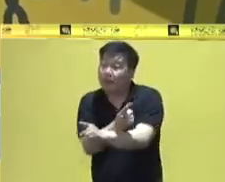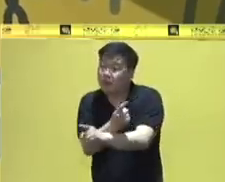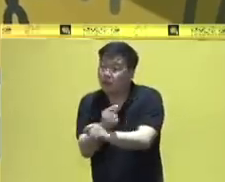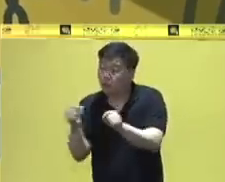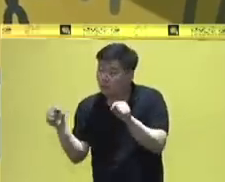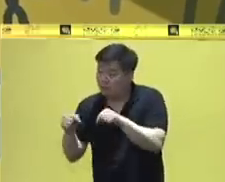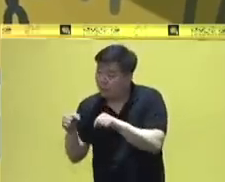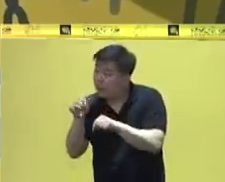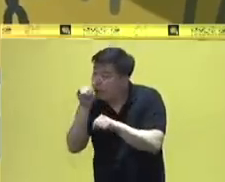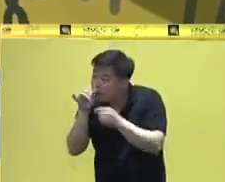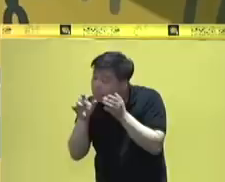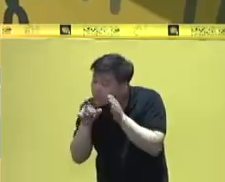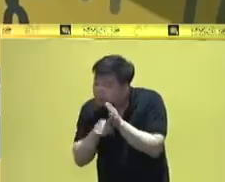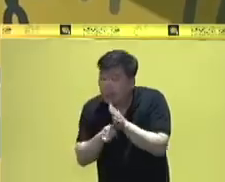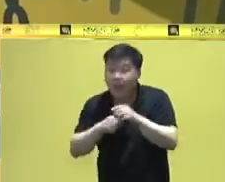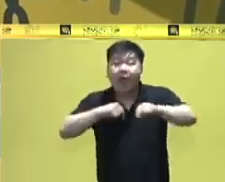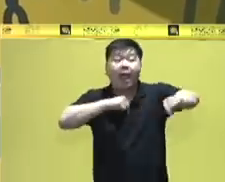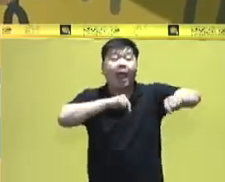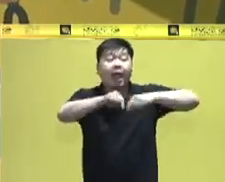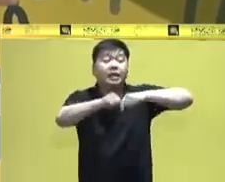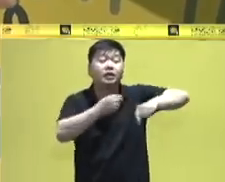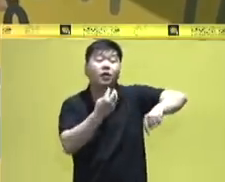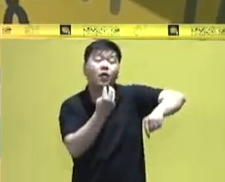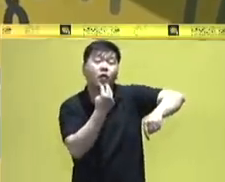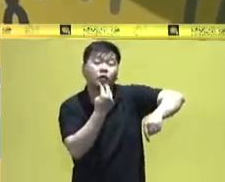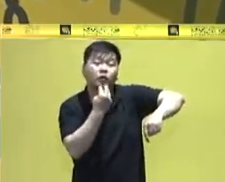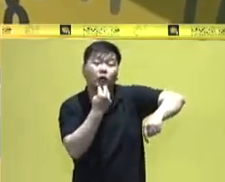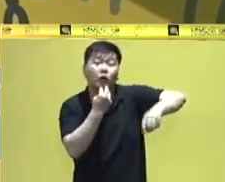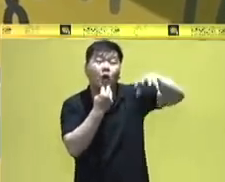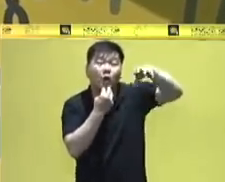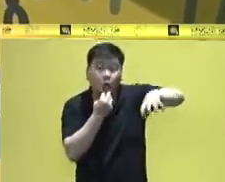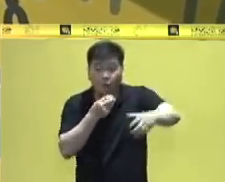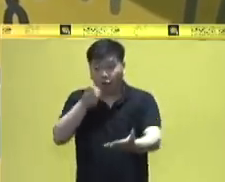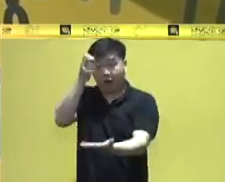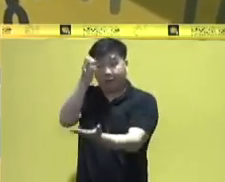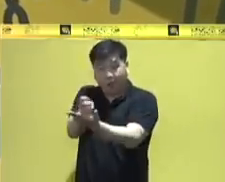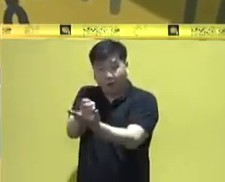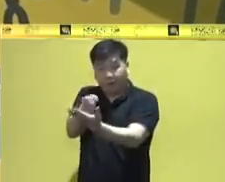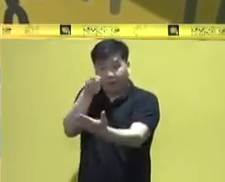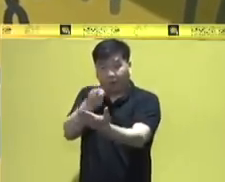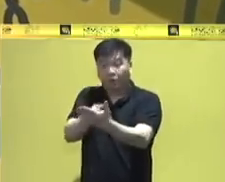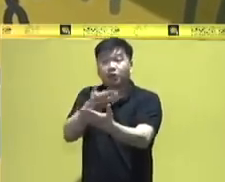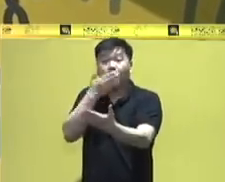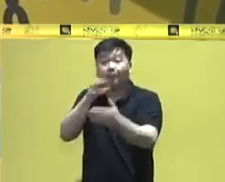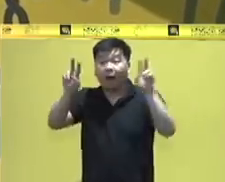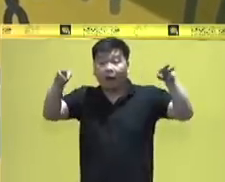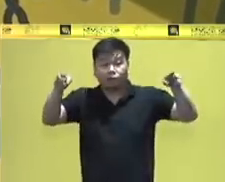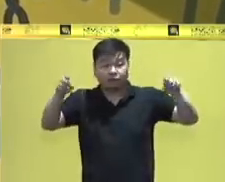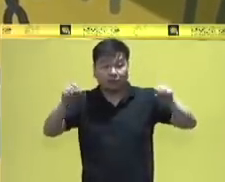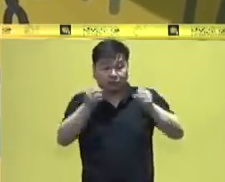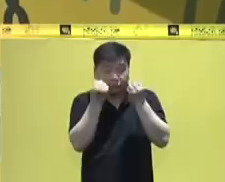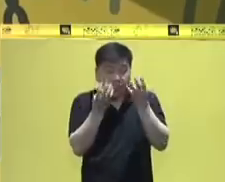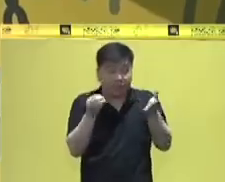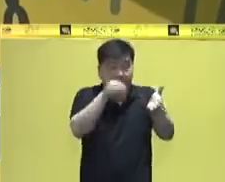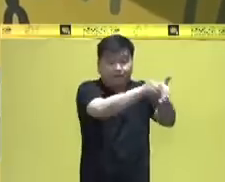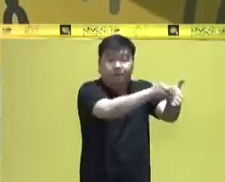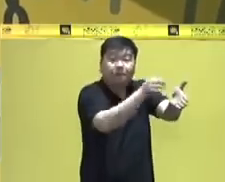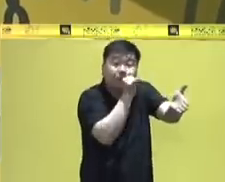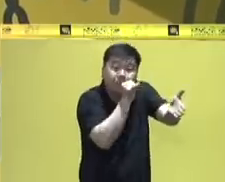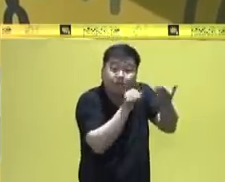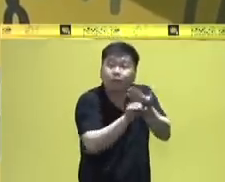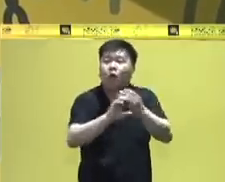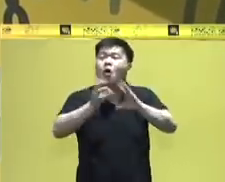그때 행정수도의 입지는 법률로 정한다. 이런 문장을 하나만 넣으면 예, 그 다음에는 일반적인